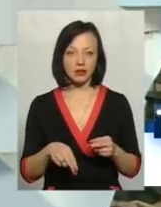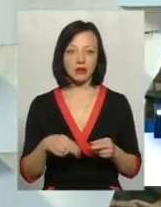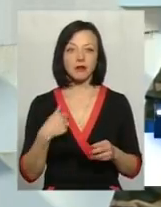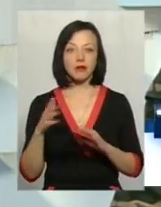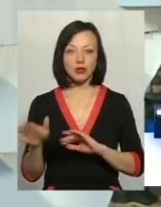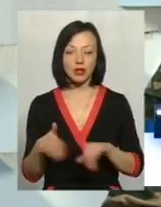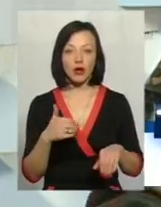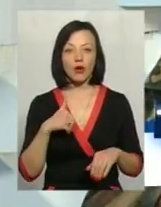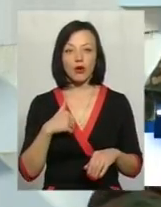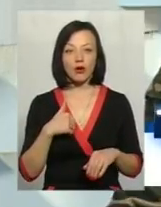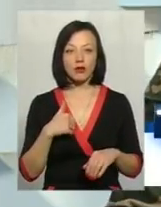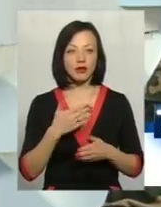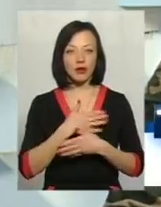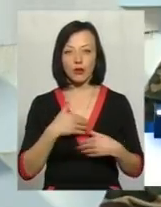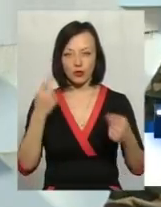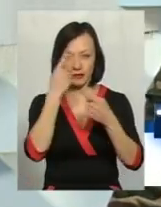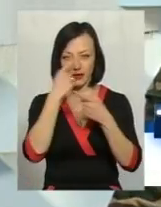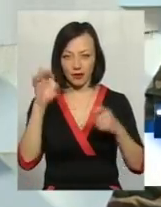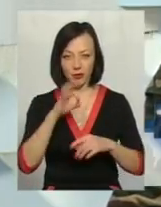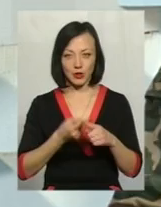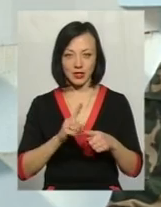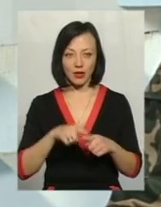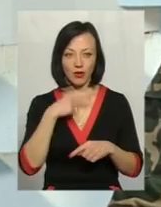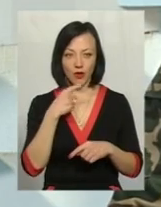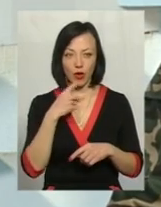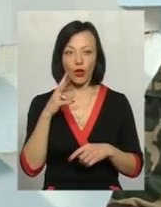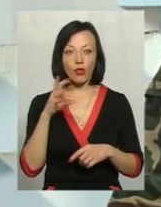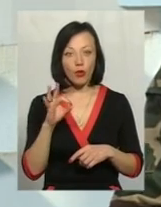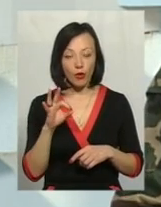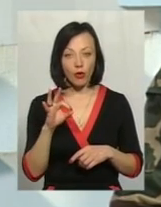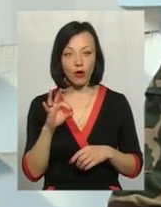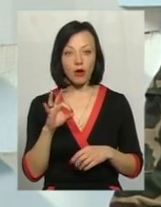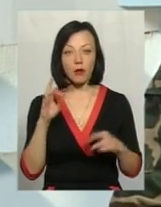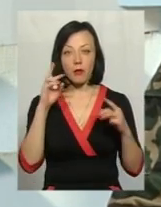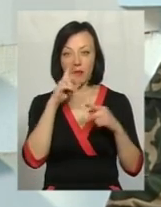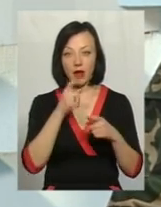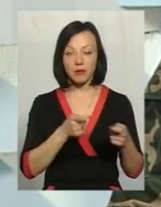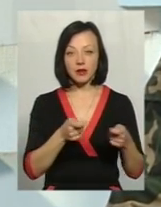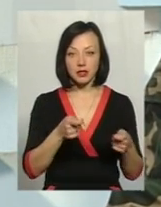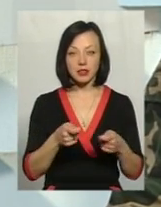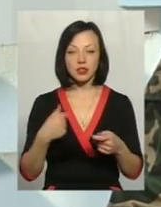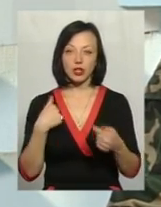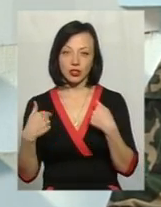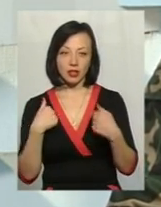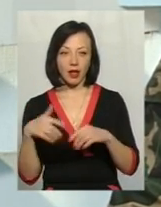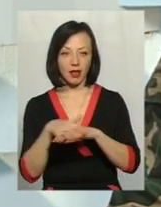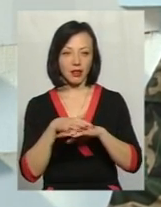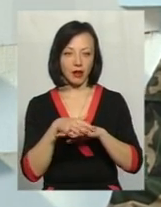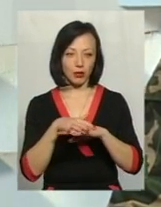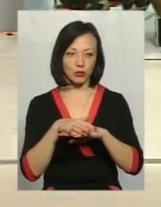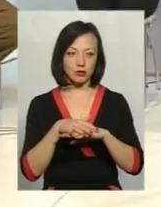прийшли. Не хочеться в ефір про це говорити. Знову напоминаю, помиляються правителі, страждає